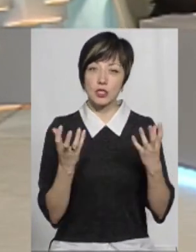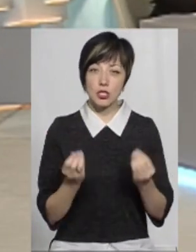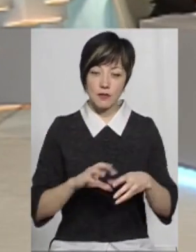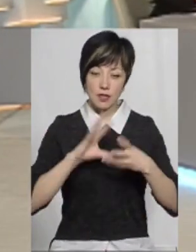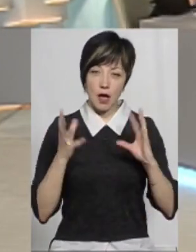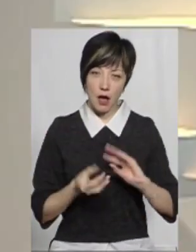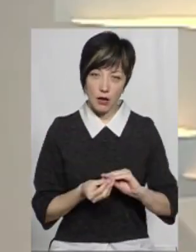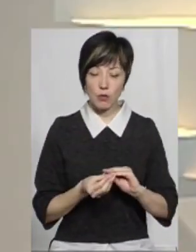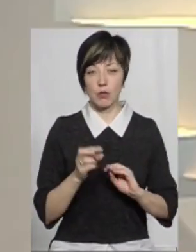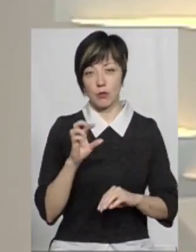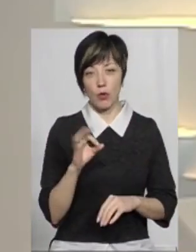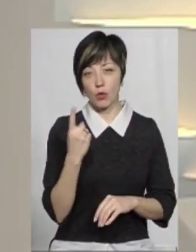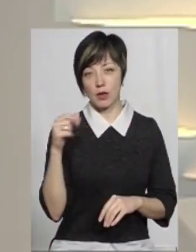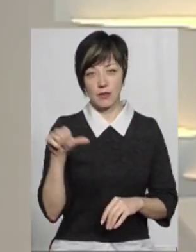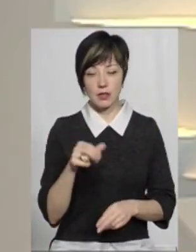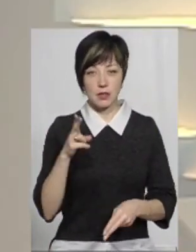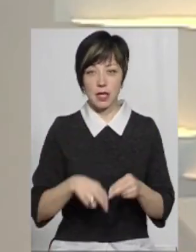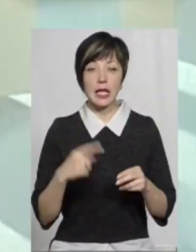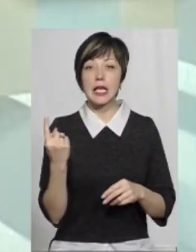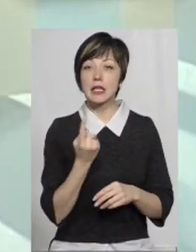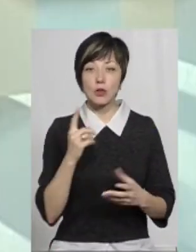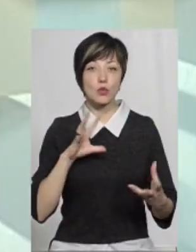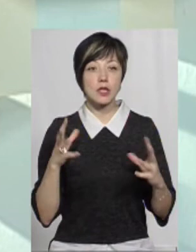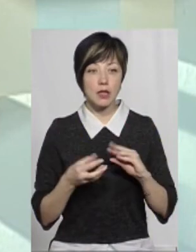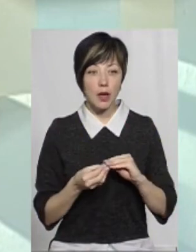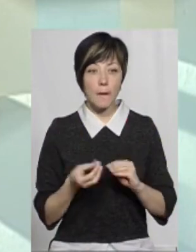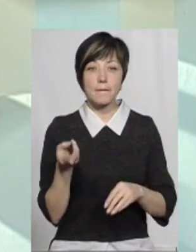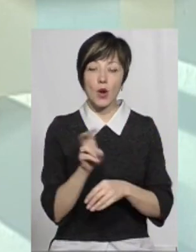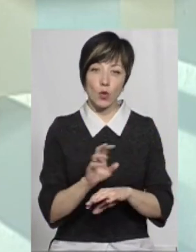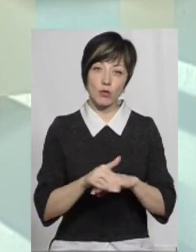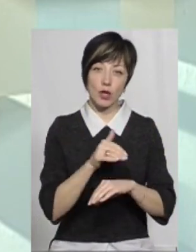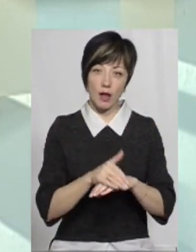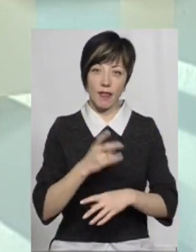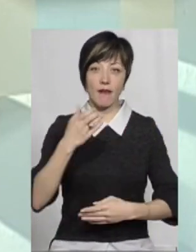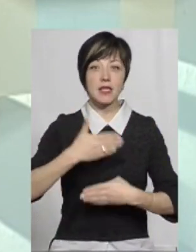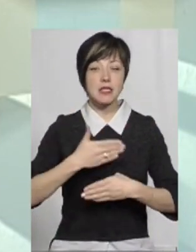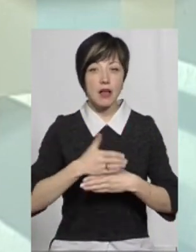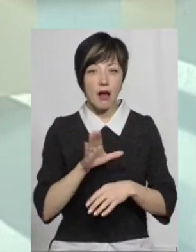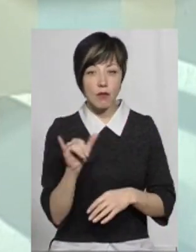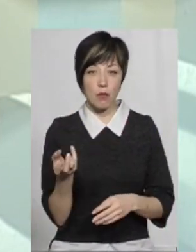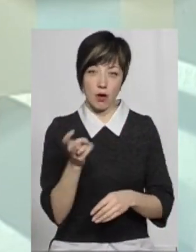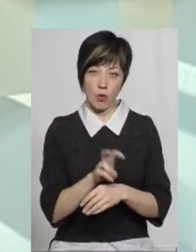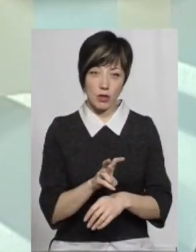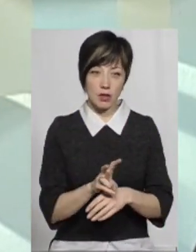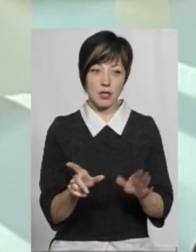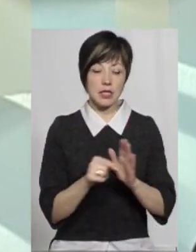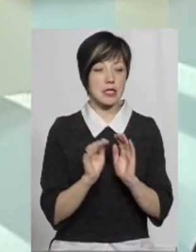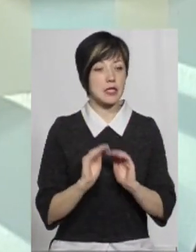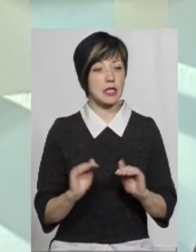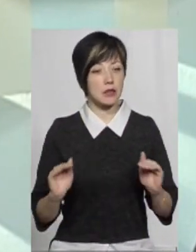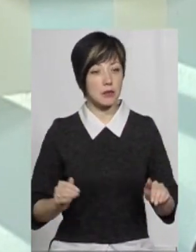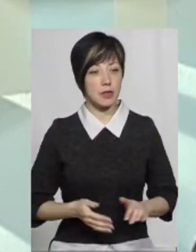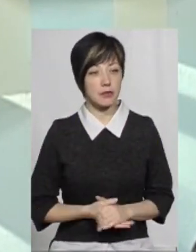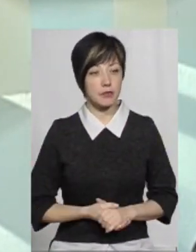додати, узагальнюючи, тому що хвилинка до завершення? Єдине узагальнююче, приходьте, будь ласка, на виставу. Приходьте на виставу з